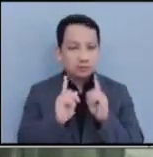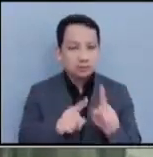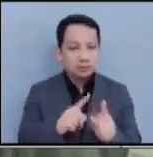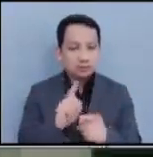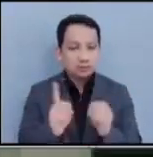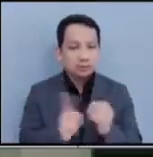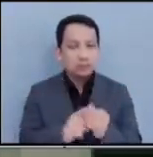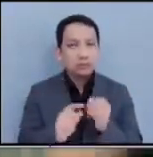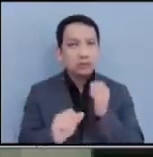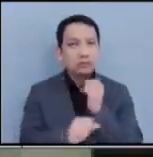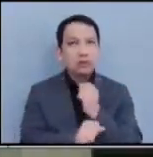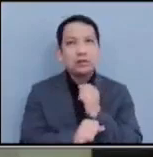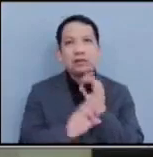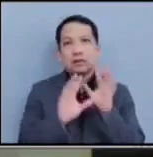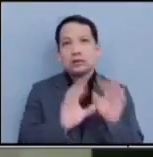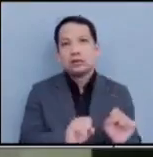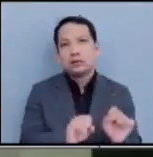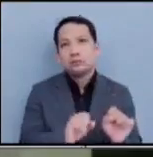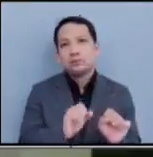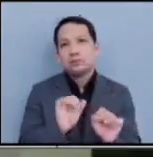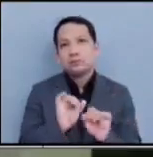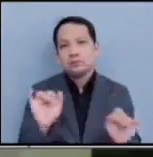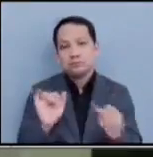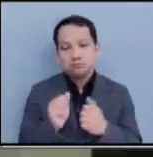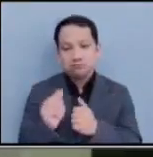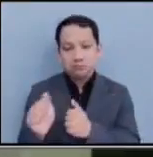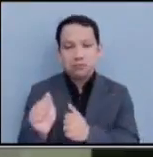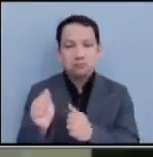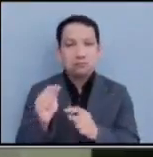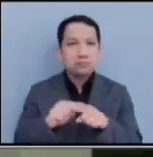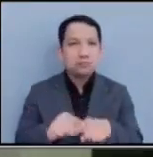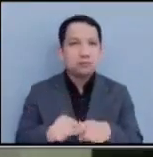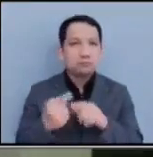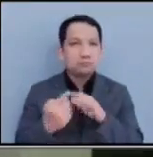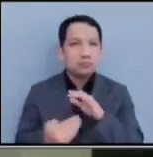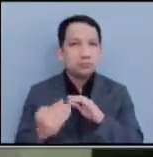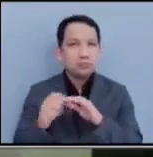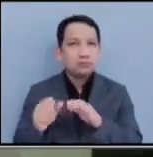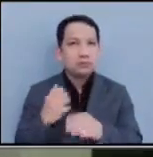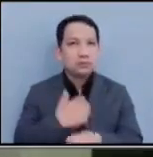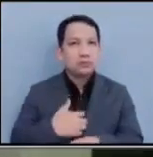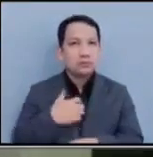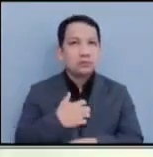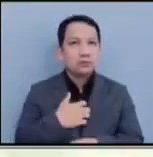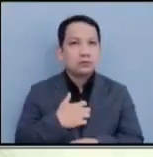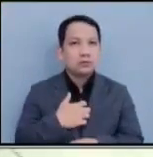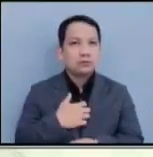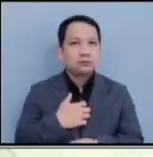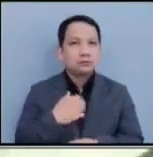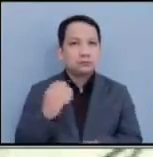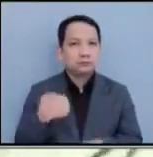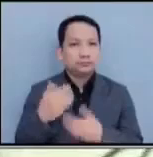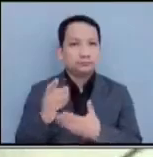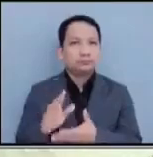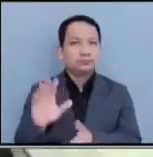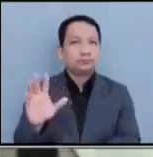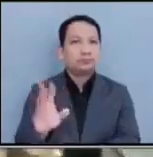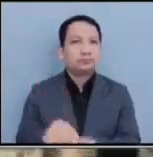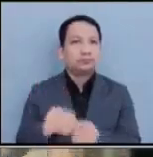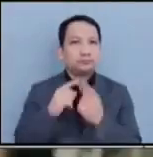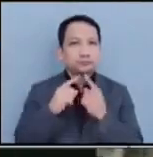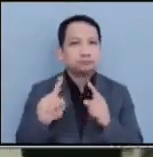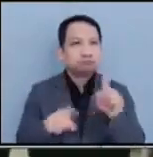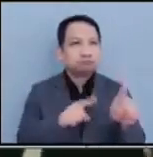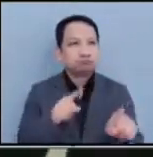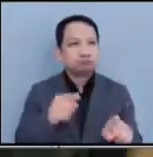ng sospek. Nagkontak tayo ng follow-up base dun sa reklamo, complainant na binigay sa atin. Nang tanungin ang sospek